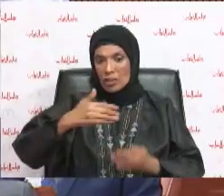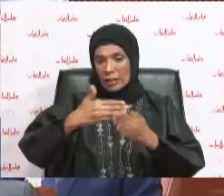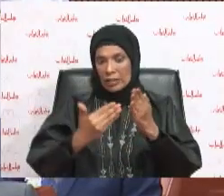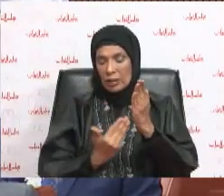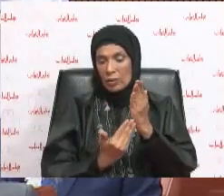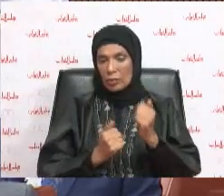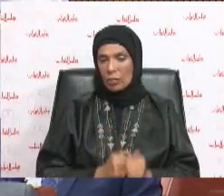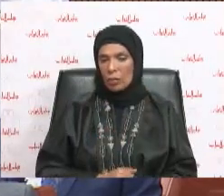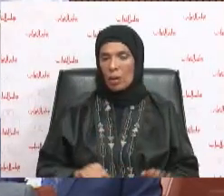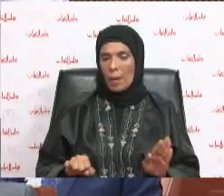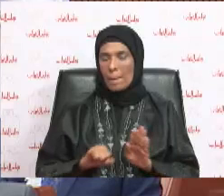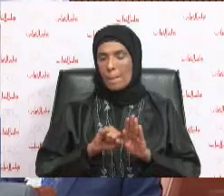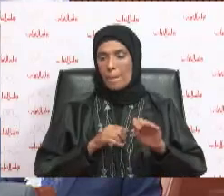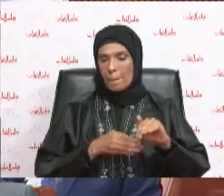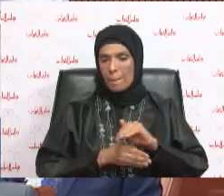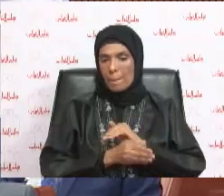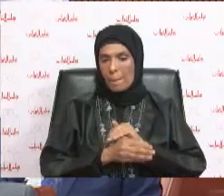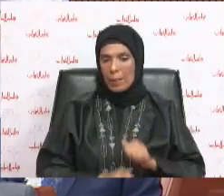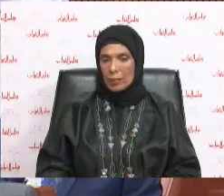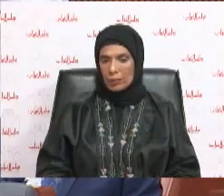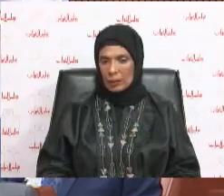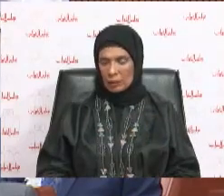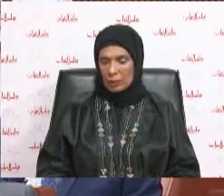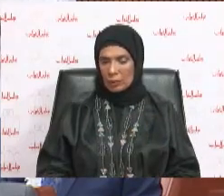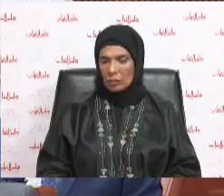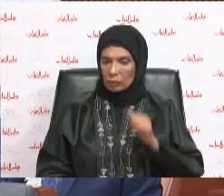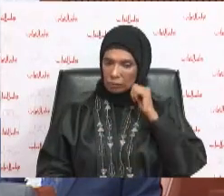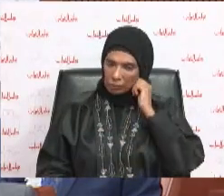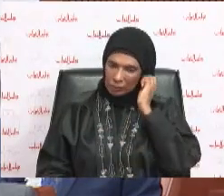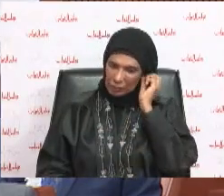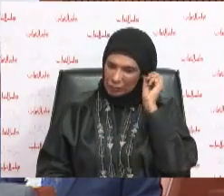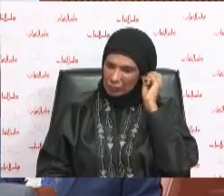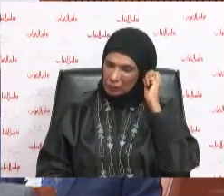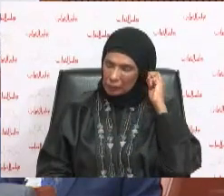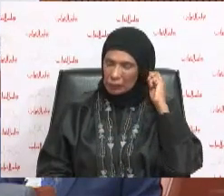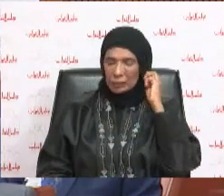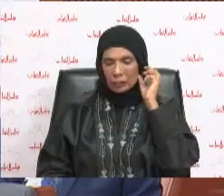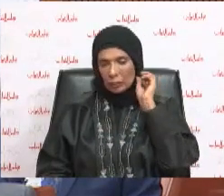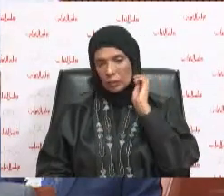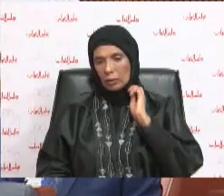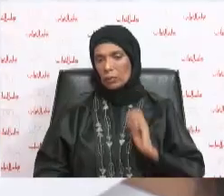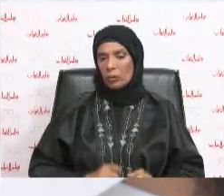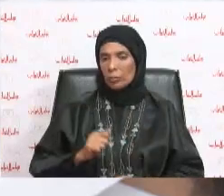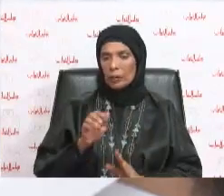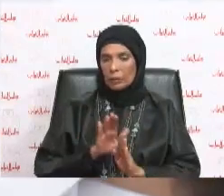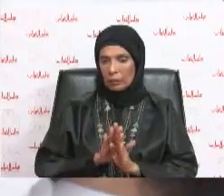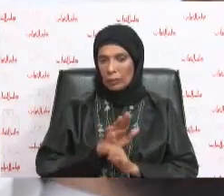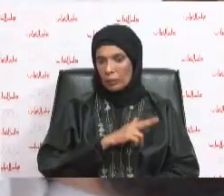هذه المادة فيها تدخل بالشأن الداخلي إذا قررت الحكومة أن تمنح دعم